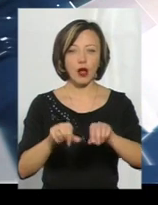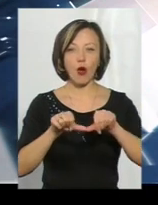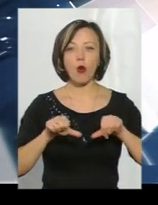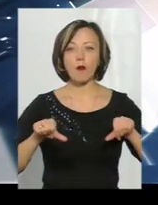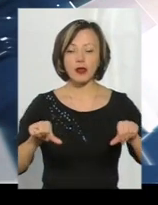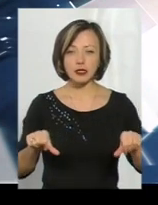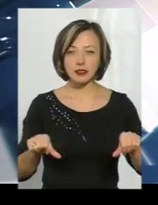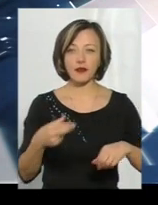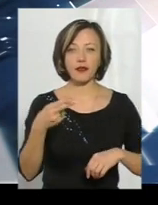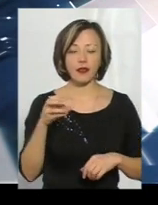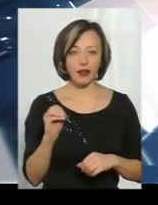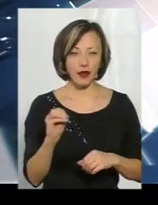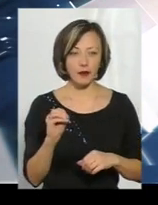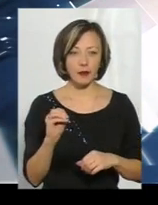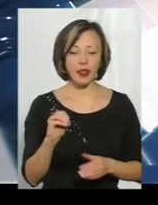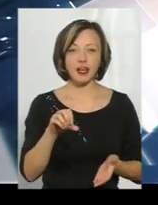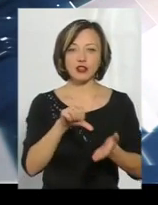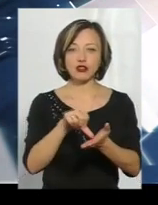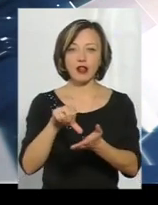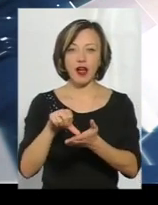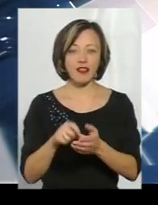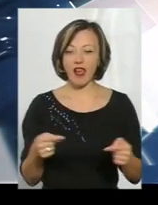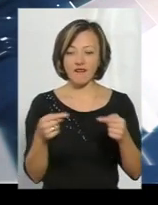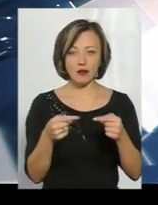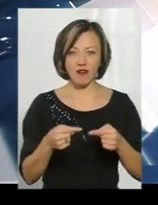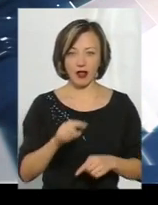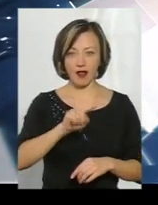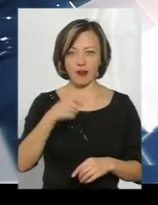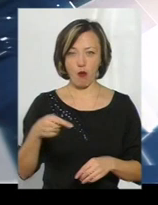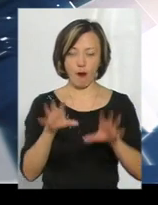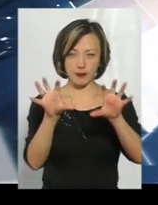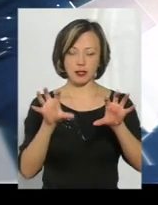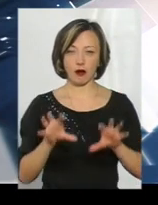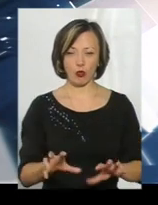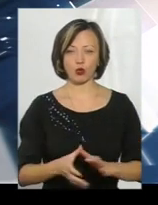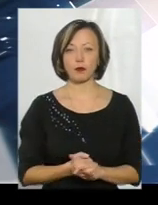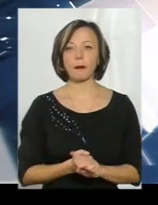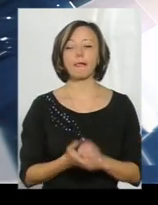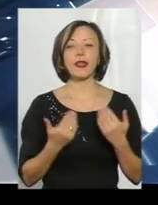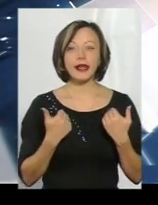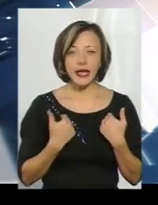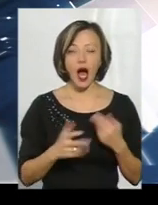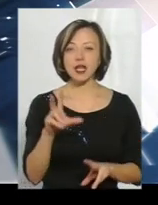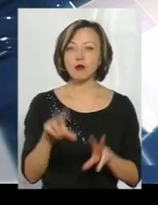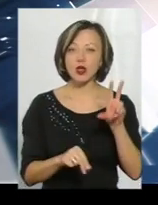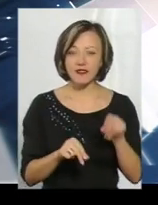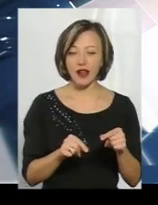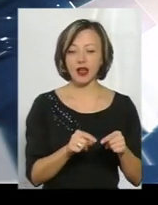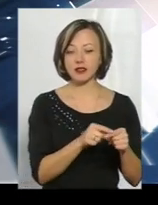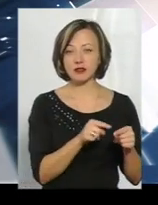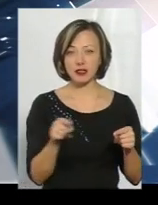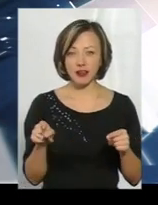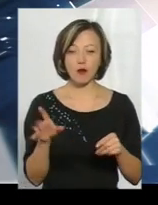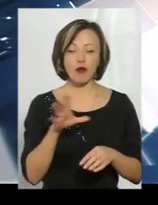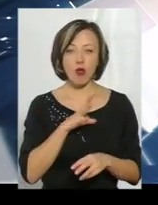комісії, де члени не відповідали вимогам закону. Я сподіваюся, що до цієї пори вже це